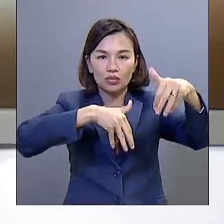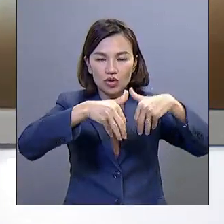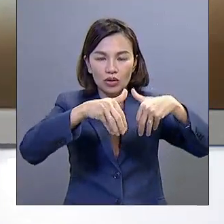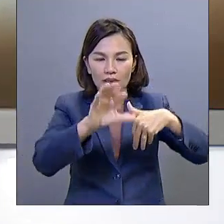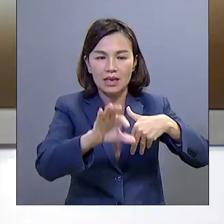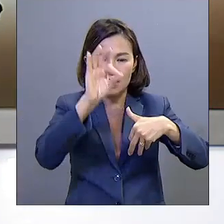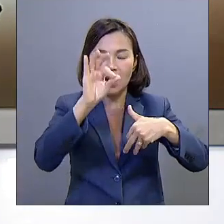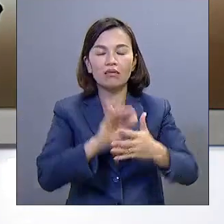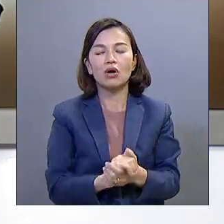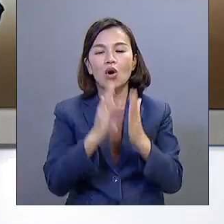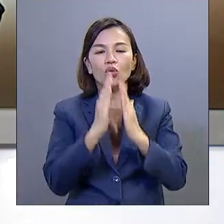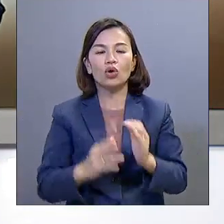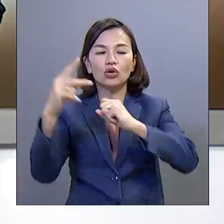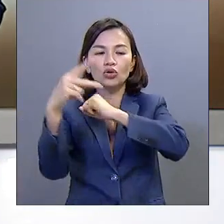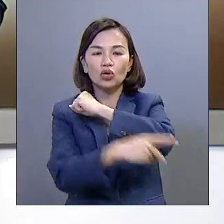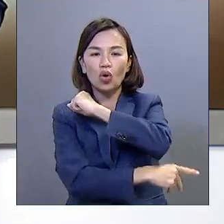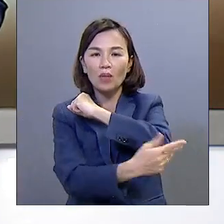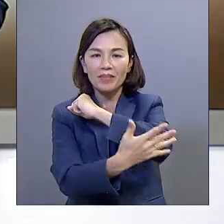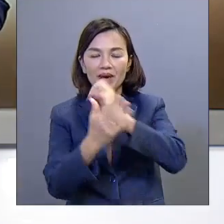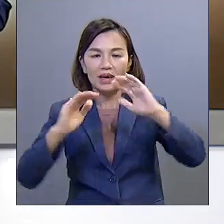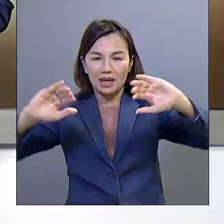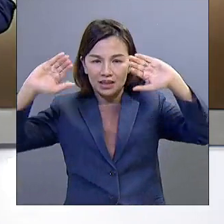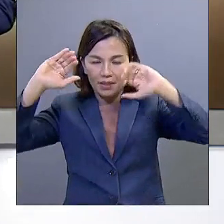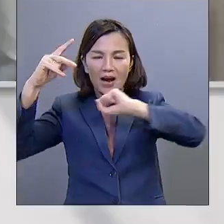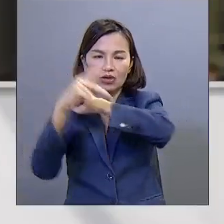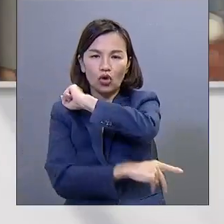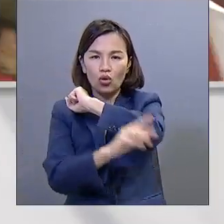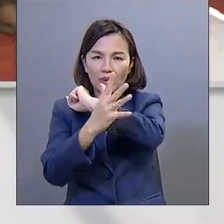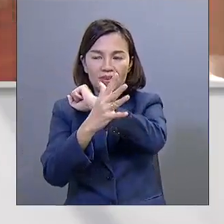ไม่โกงแล้วจะได้รัฐบาลที่ไม่โกงเช่นเดียวกันค่ะ